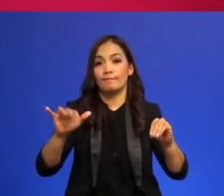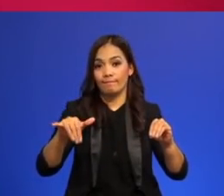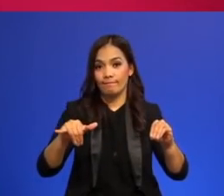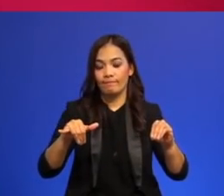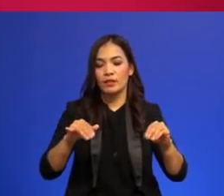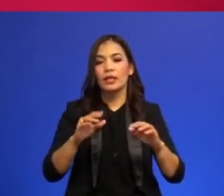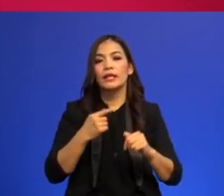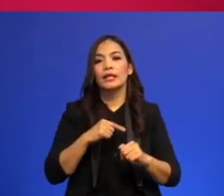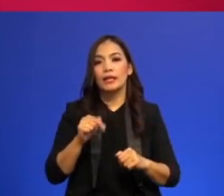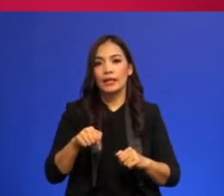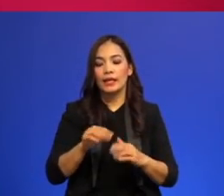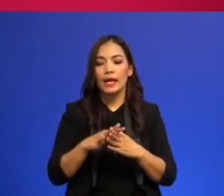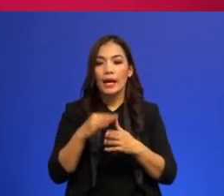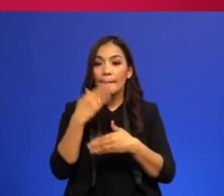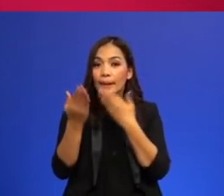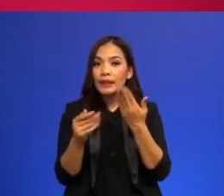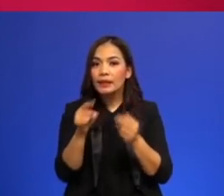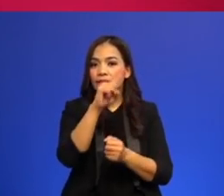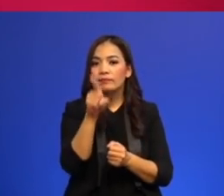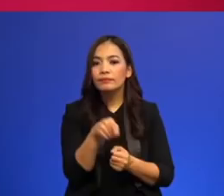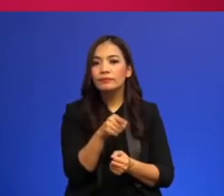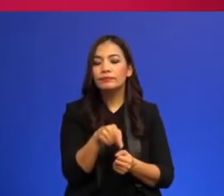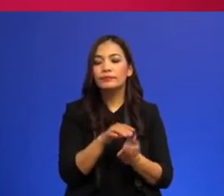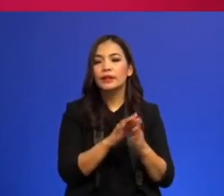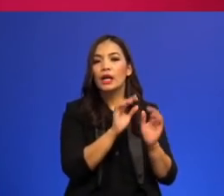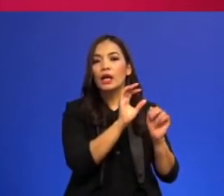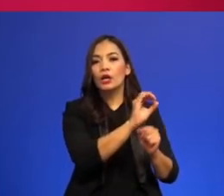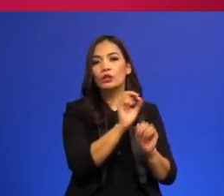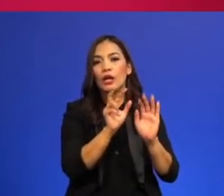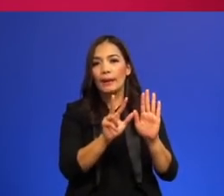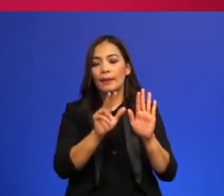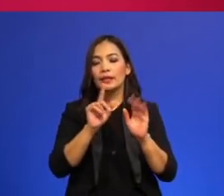Ini pertanyaan dapat dikirim di nomor ini